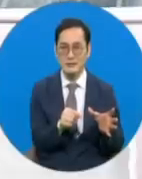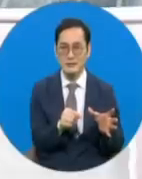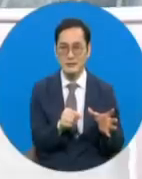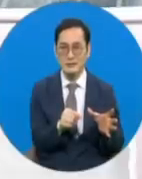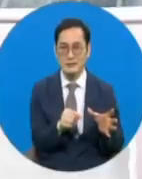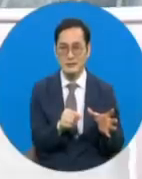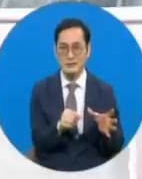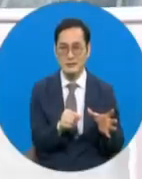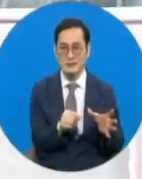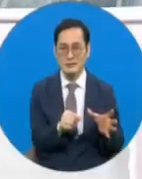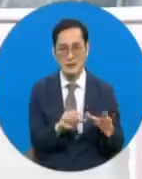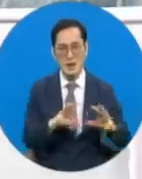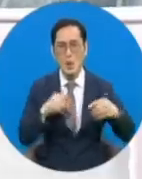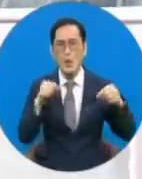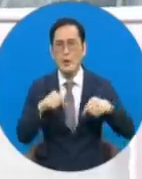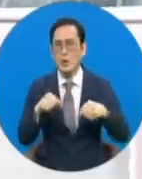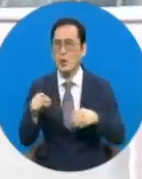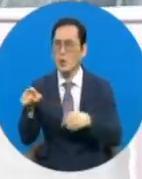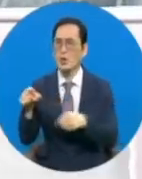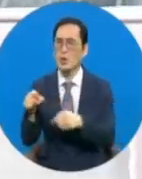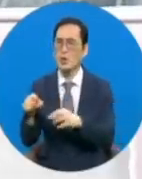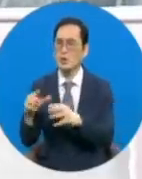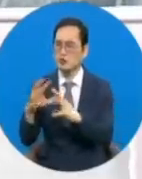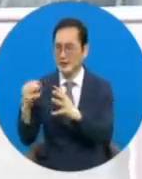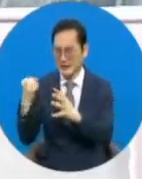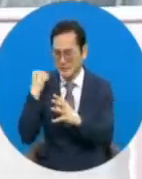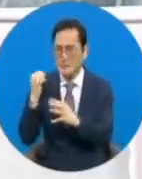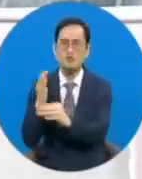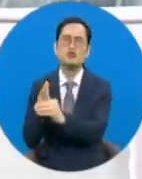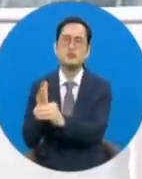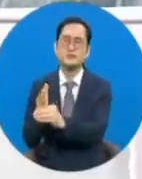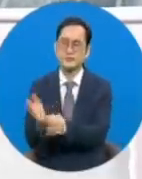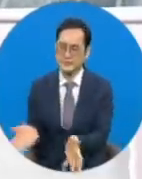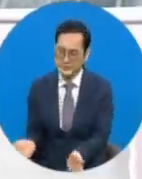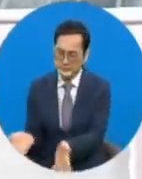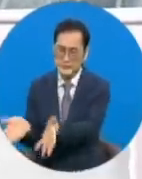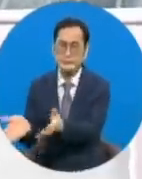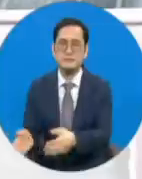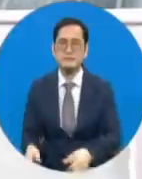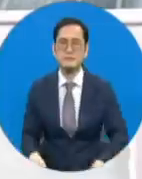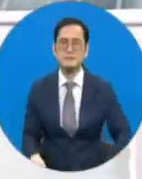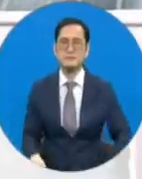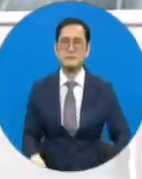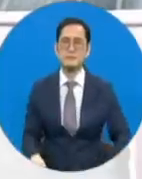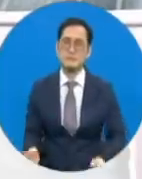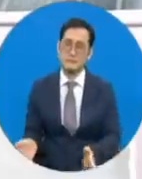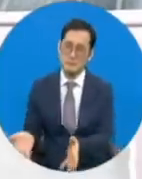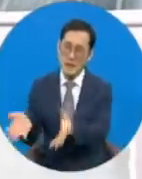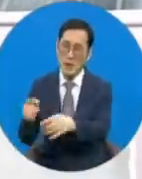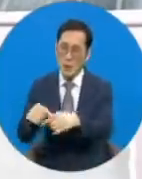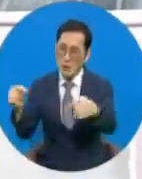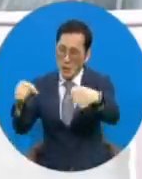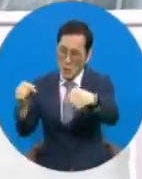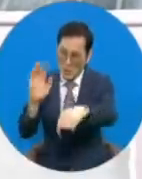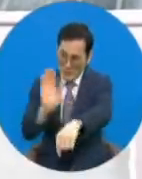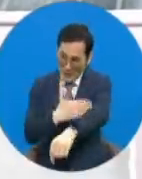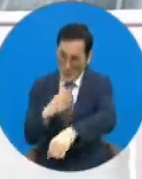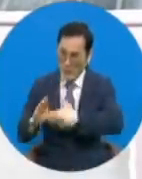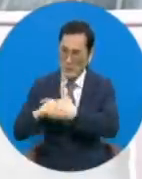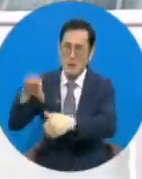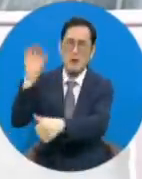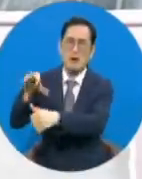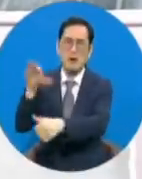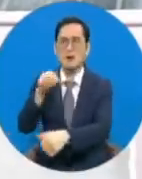하는 부분을 지켜가면서 여당을 공격하고 여당의 외교 정책에 대해서 국회 안에서 진퇴하는 그런 모습들을